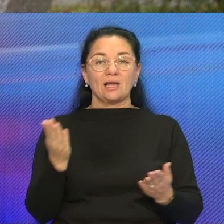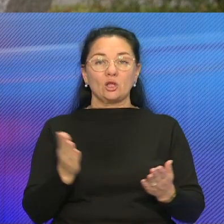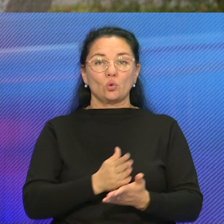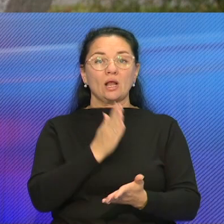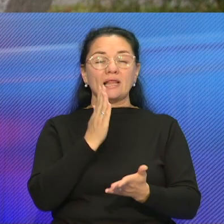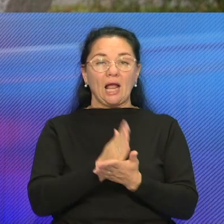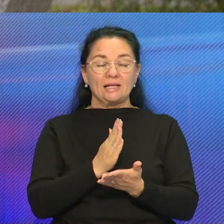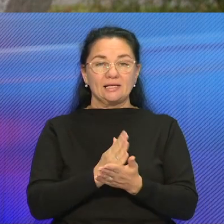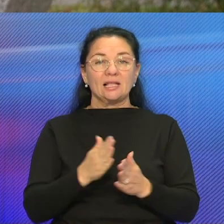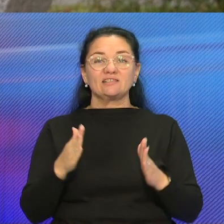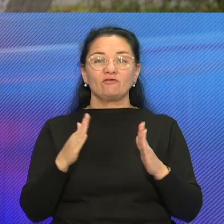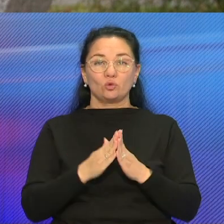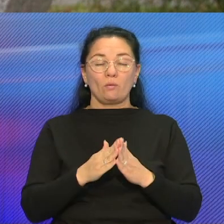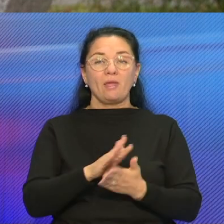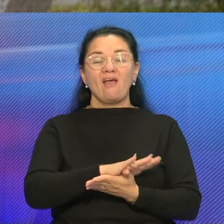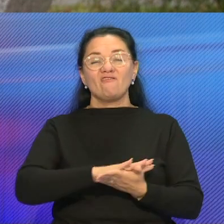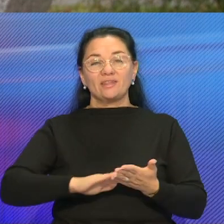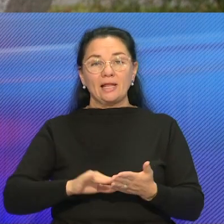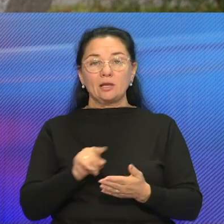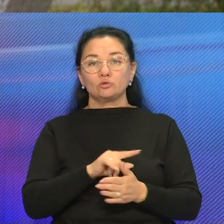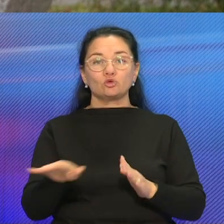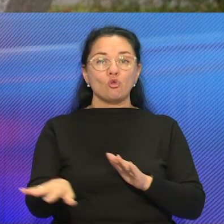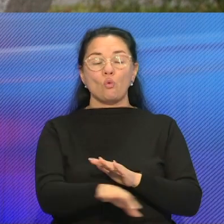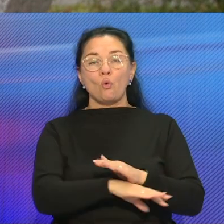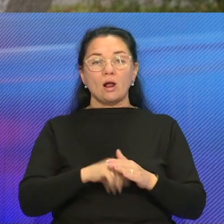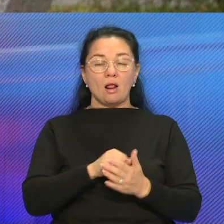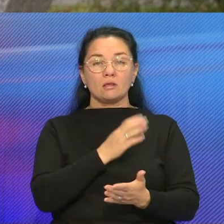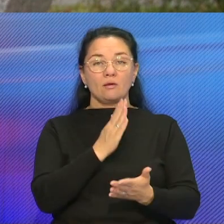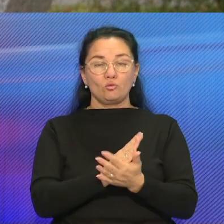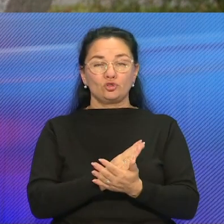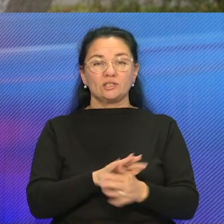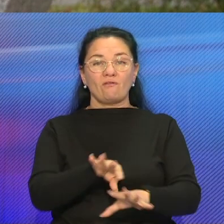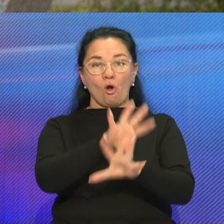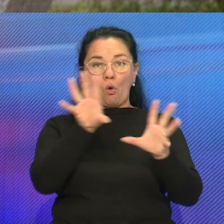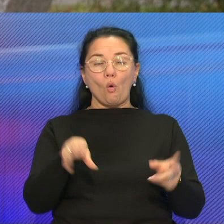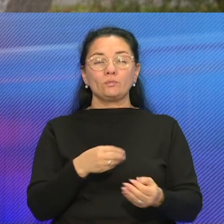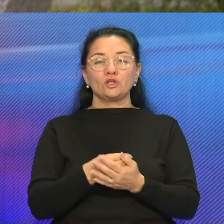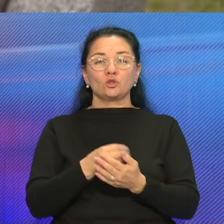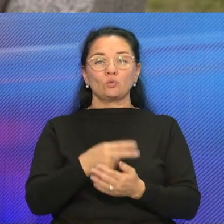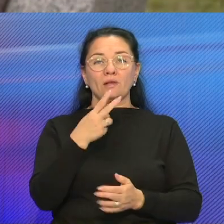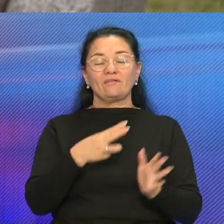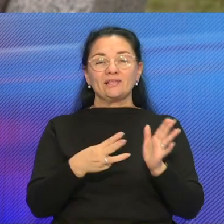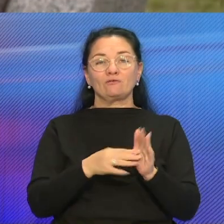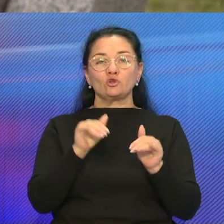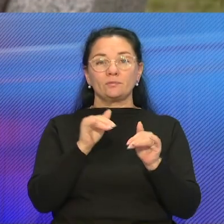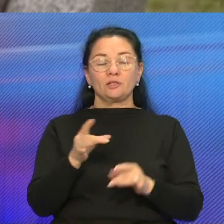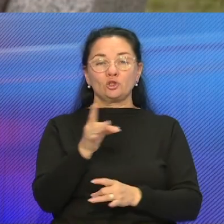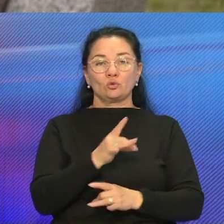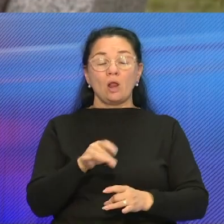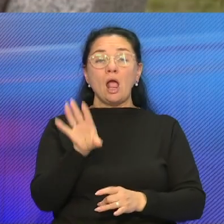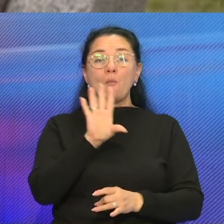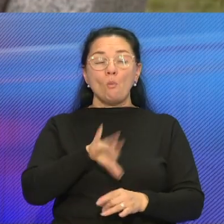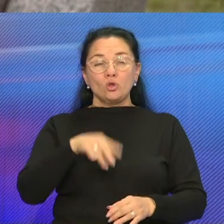в то время в доме. В дальнейшем он похитил имущество потерпевших на общую сумму более 28 тысяч рублей. После изучения